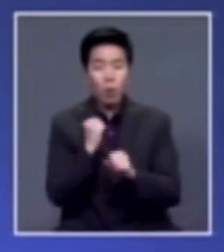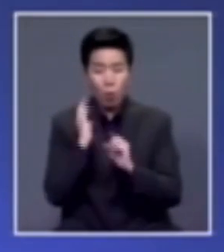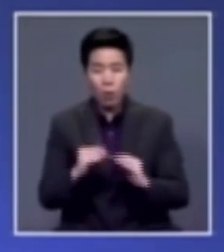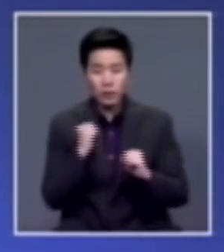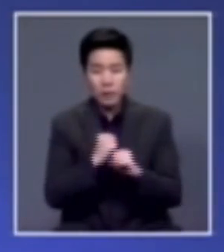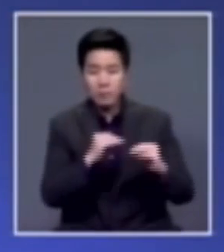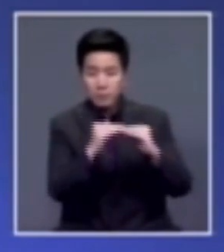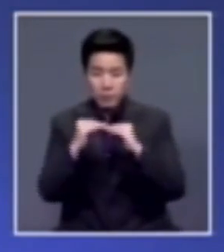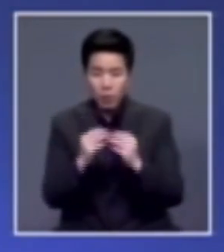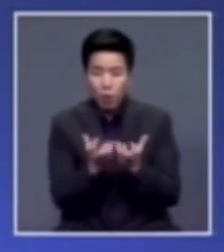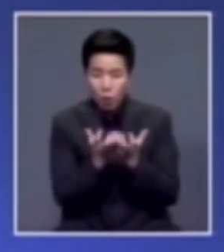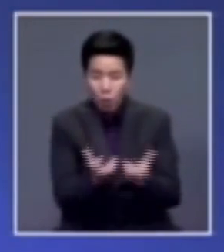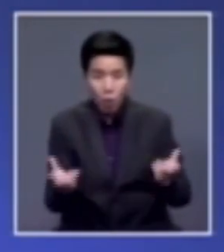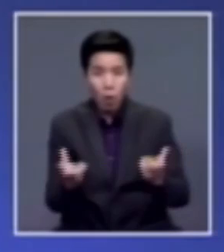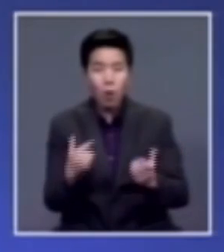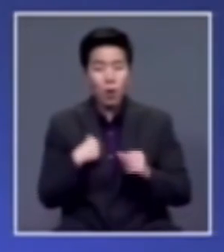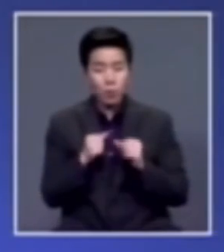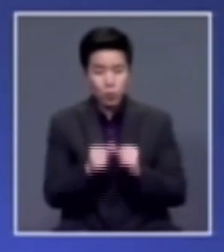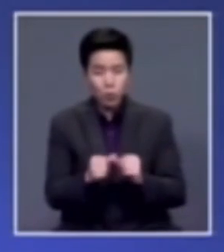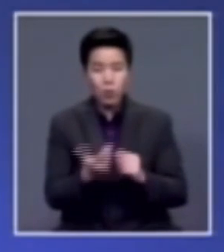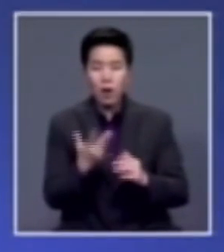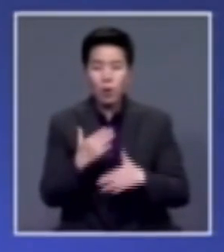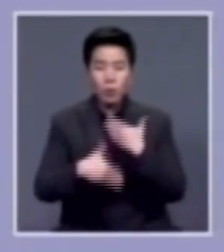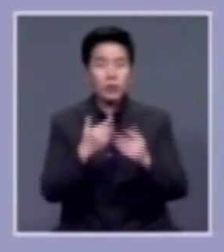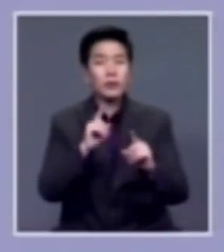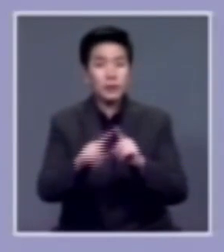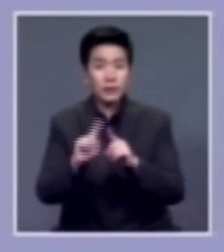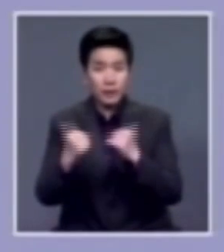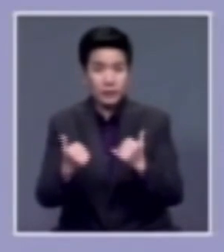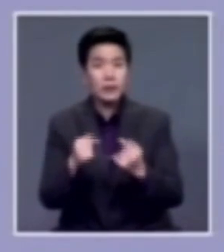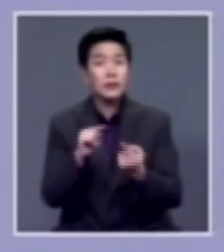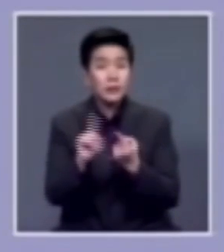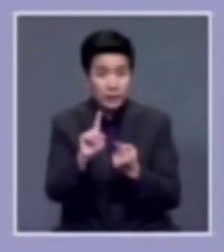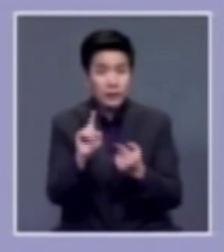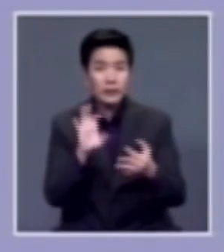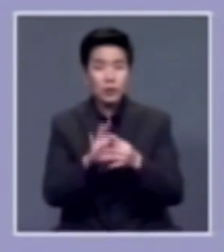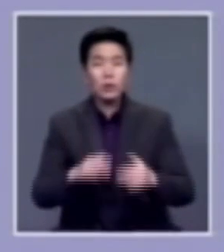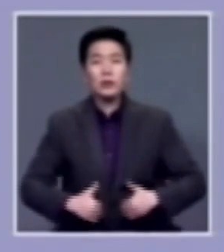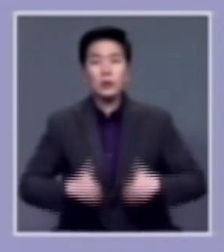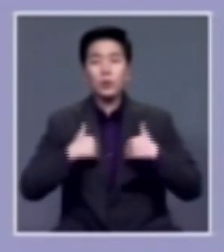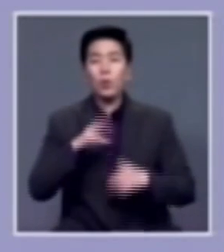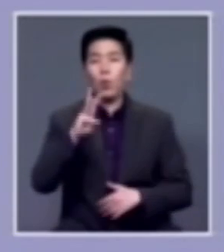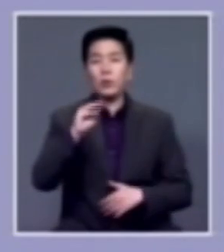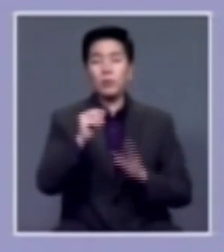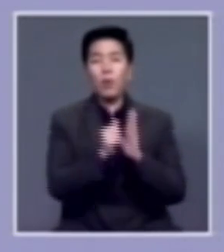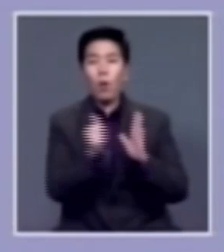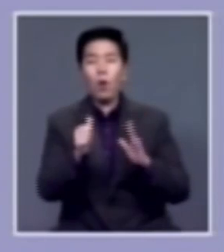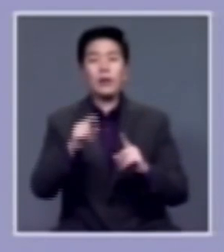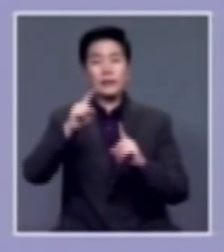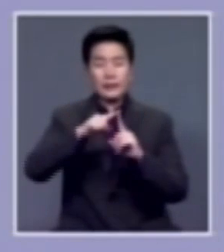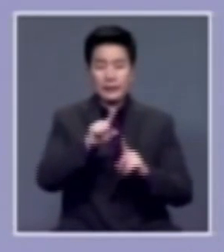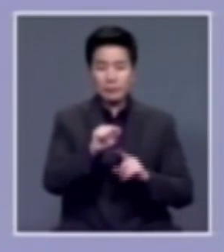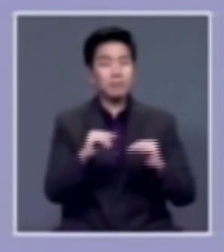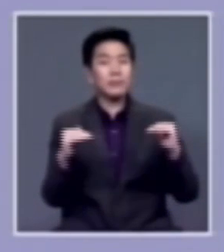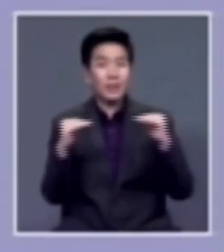างรายได้นวัตกรรมความน่าอยู่อาศัยและความก้าวหน้ายิ่งไปกว่านั้นการใช้ชีวิตหลังเกษียณก็อยู่ระดับที่20